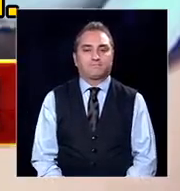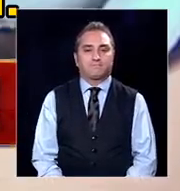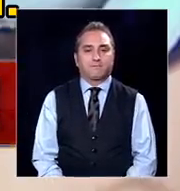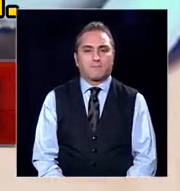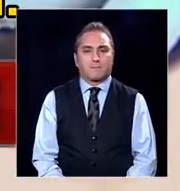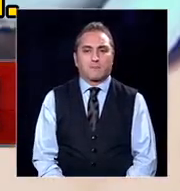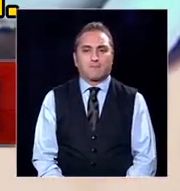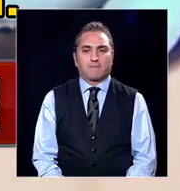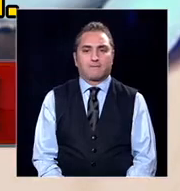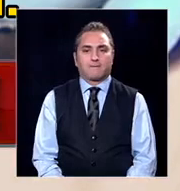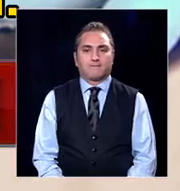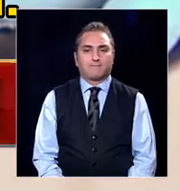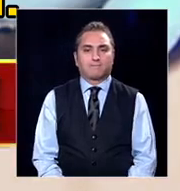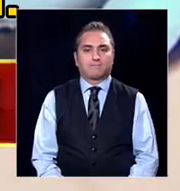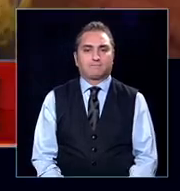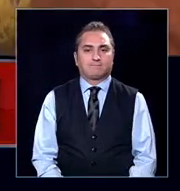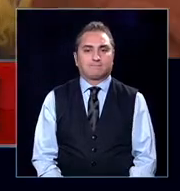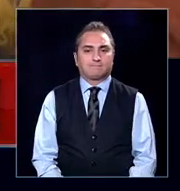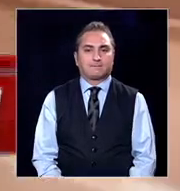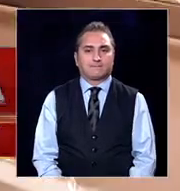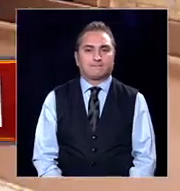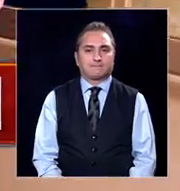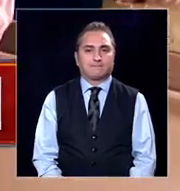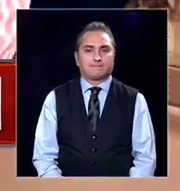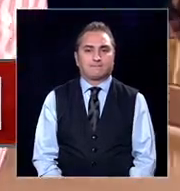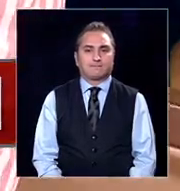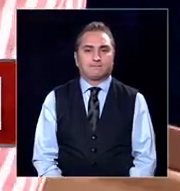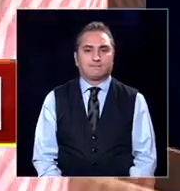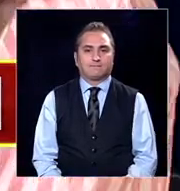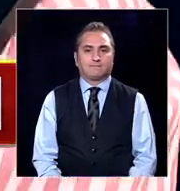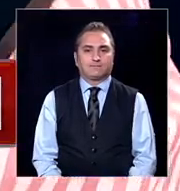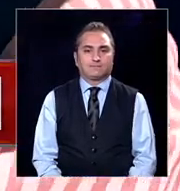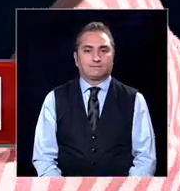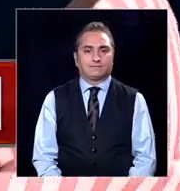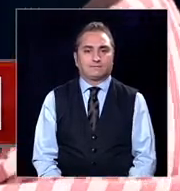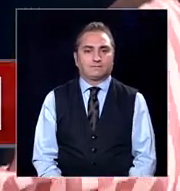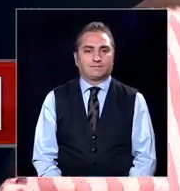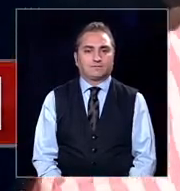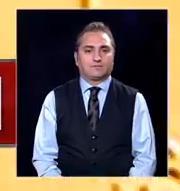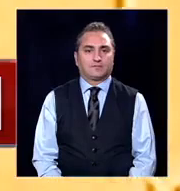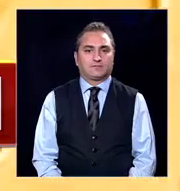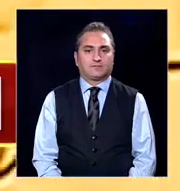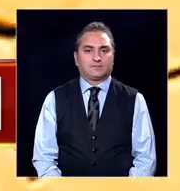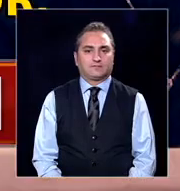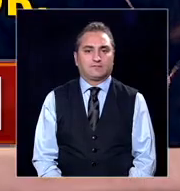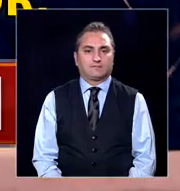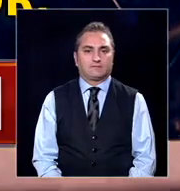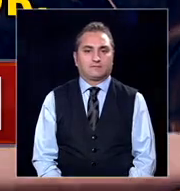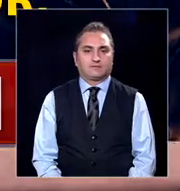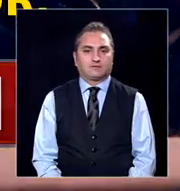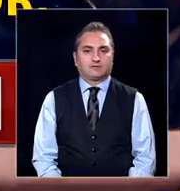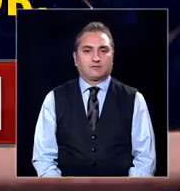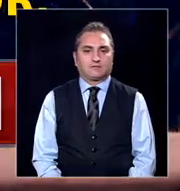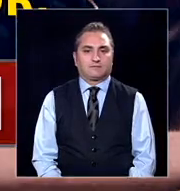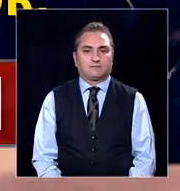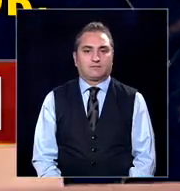Bir baktım, altın faresi yine aynı kişi. Gel buraya. Biz de altını aldık, kontrol ettik ama anlayamadık. 25 bin